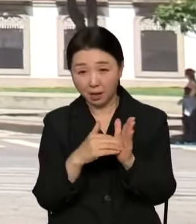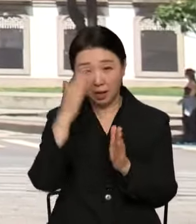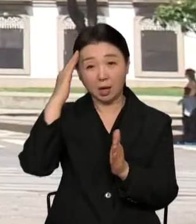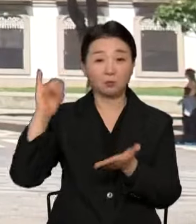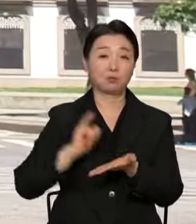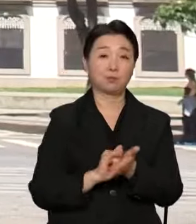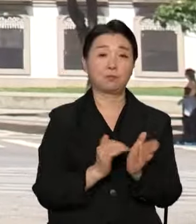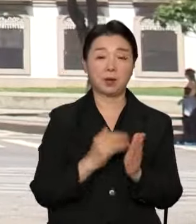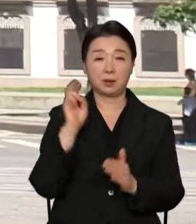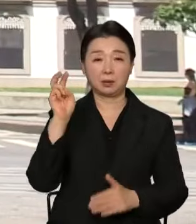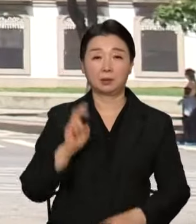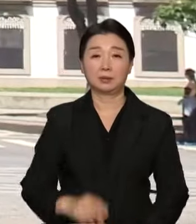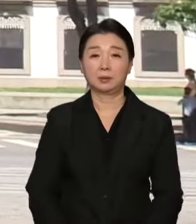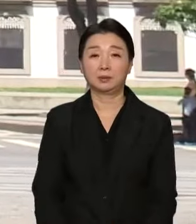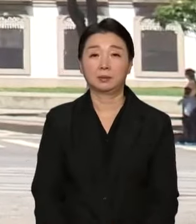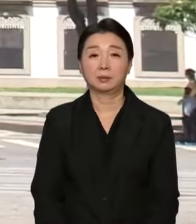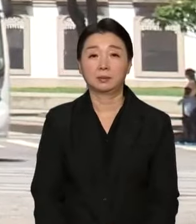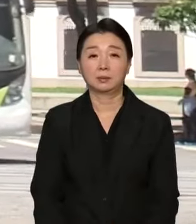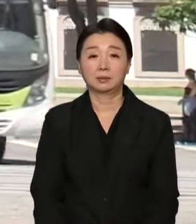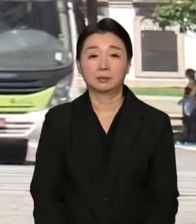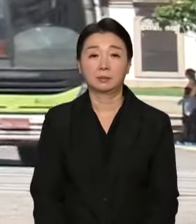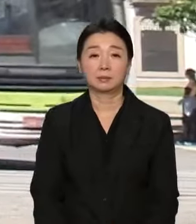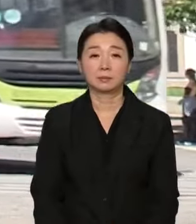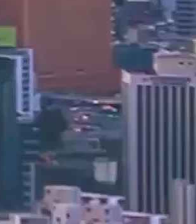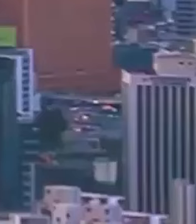브라질 리우에서 JTBC 김태영입니다.